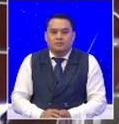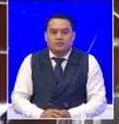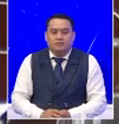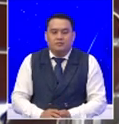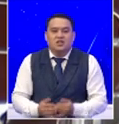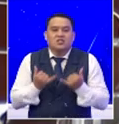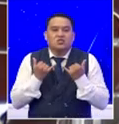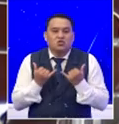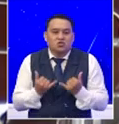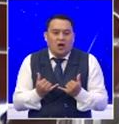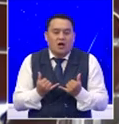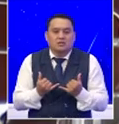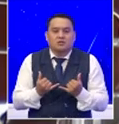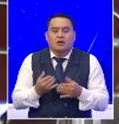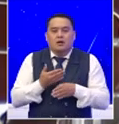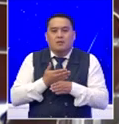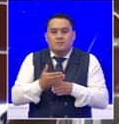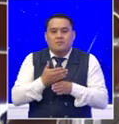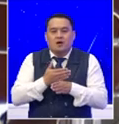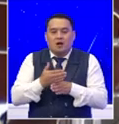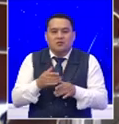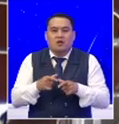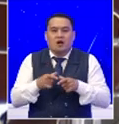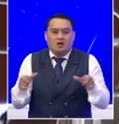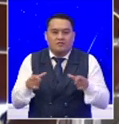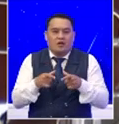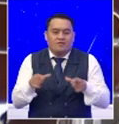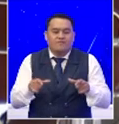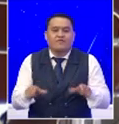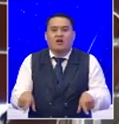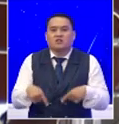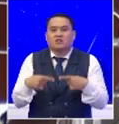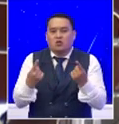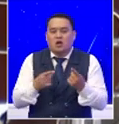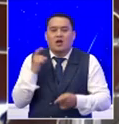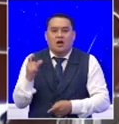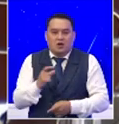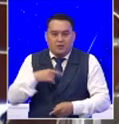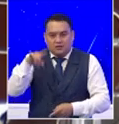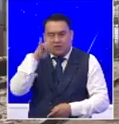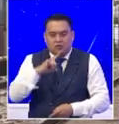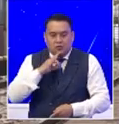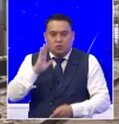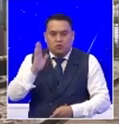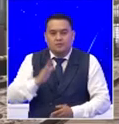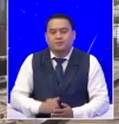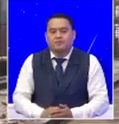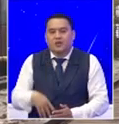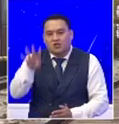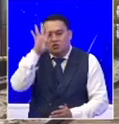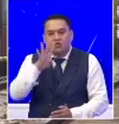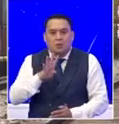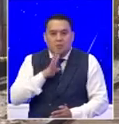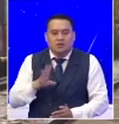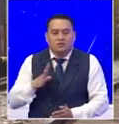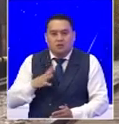В настоящее время идет послабление карантинных мер. Приоритетной задачей станет восстановление всех сфер экономики страны. За 4 месяца